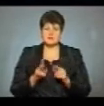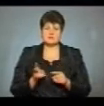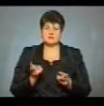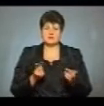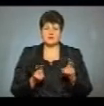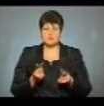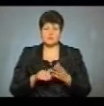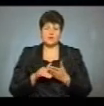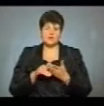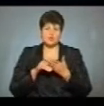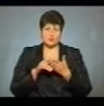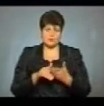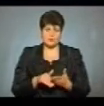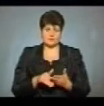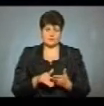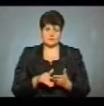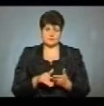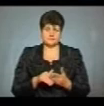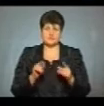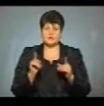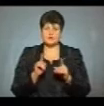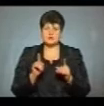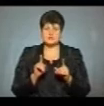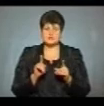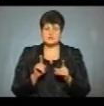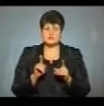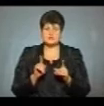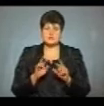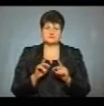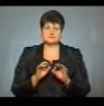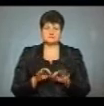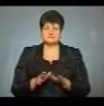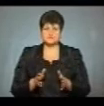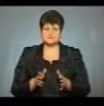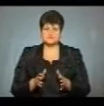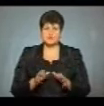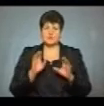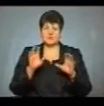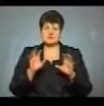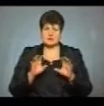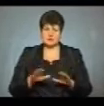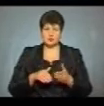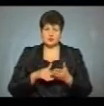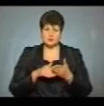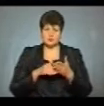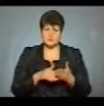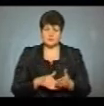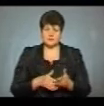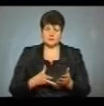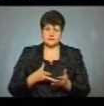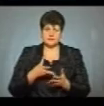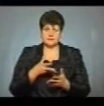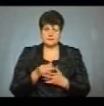звертаються по допомогу, щоб допомогти, як вам сказати, по законах, щоб допомогти по